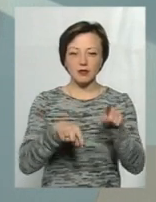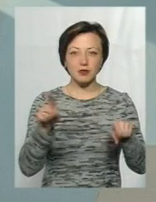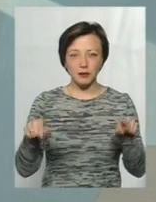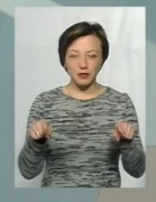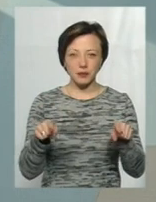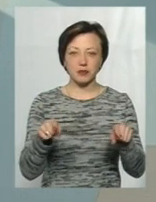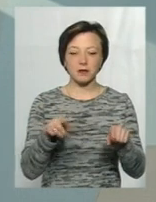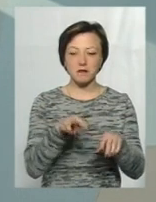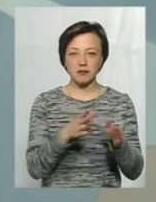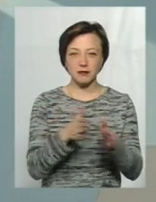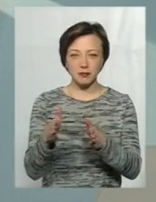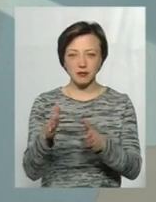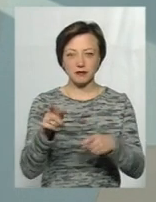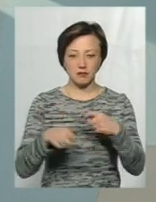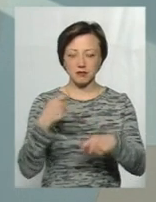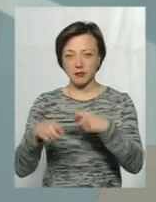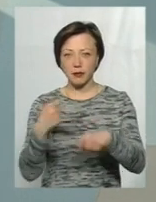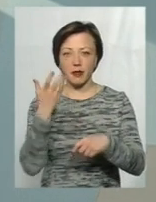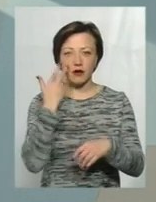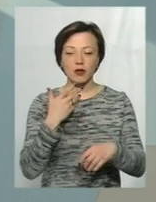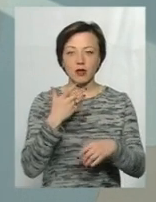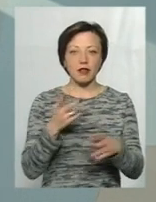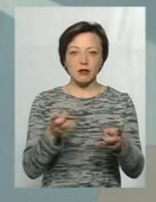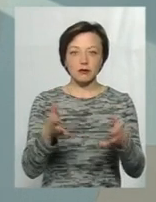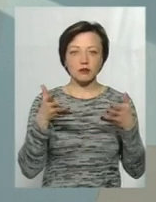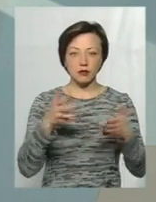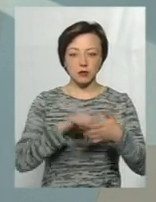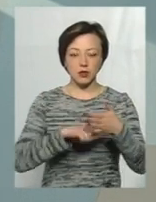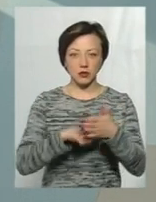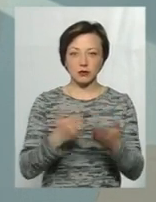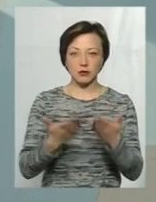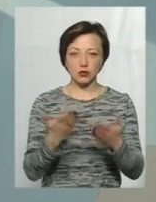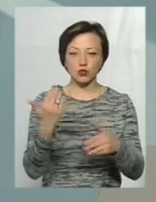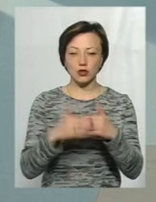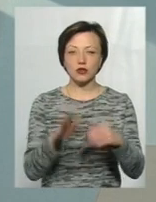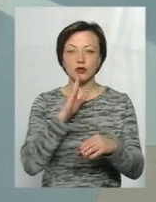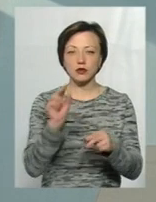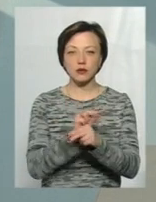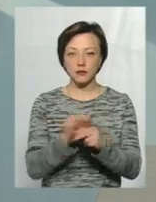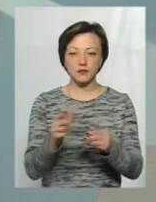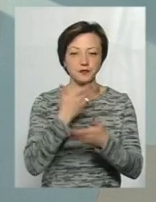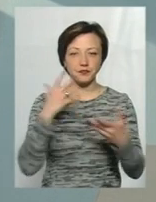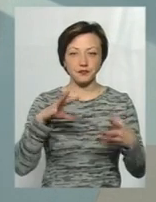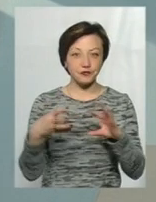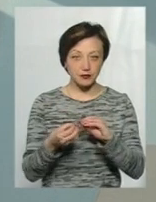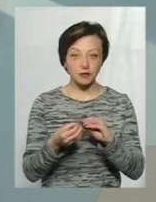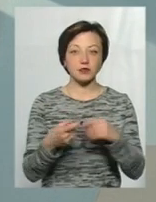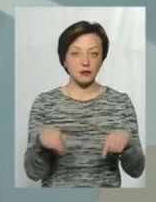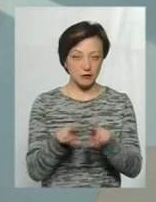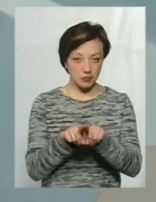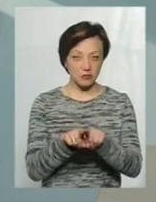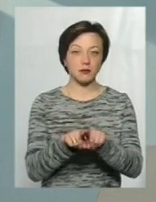тоді тривале непліддя, коли навіть подекуди не з'ясовано генезу, якщо пройшла вже жінка лікування і немає ефекту, тоді